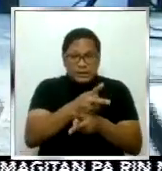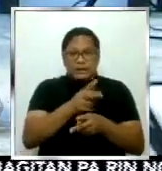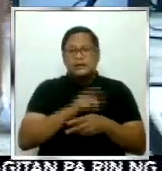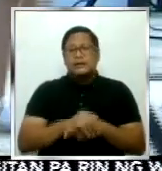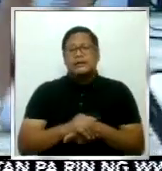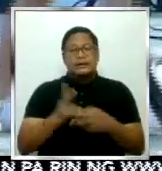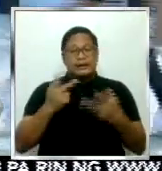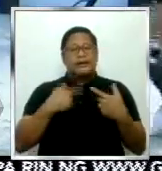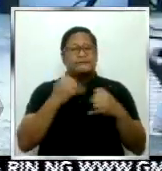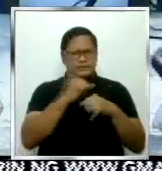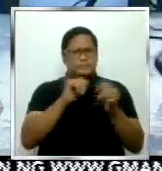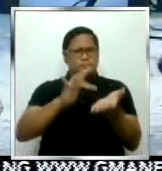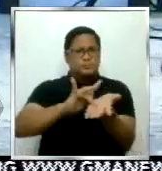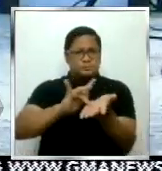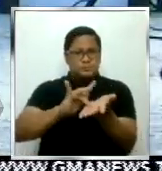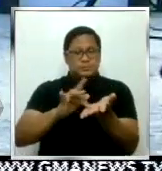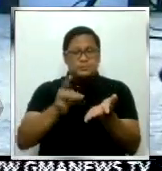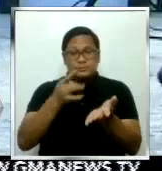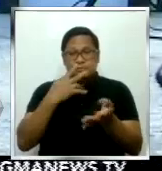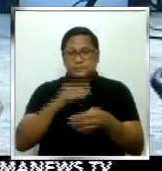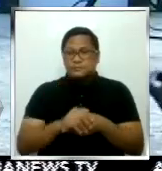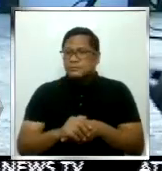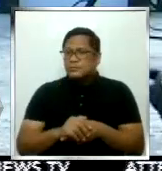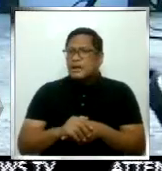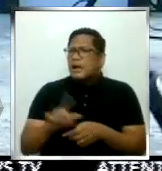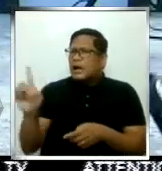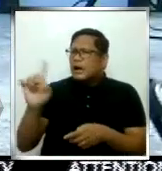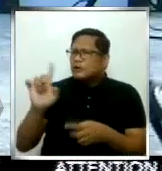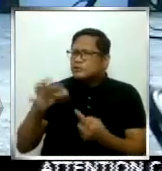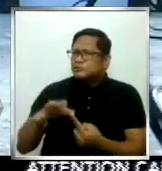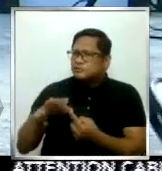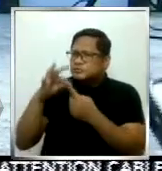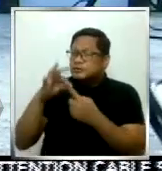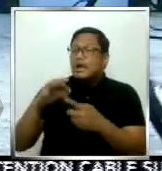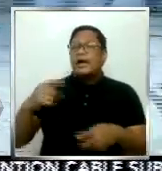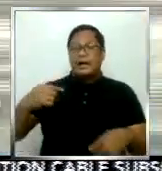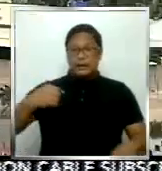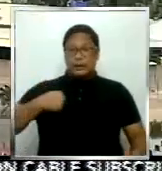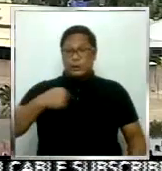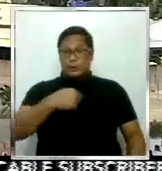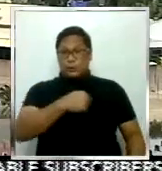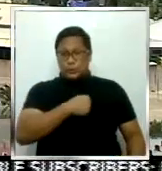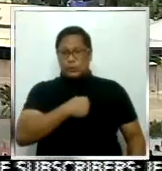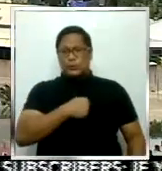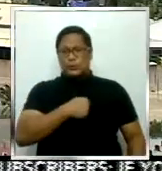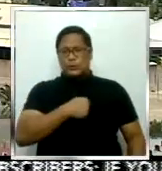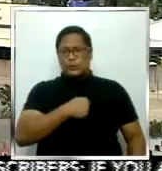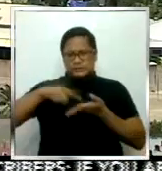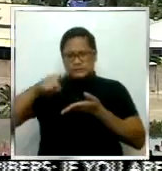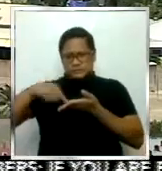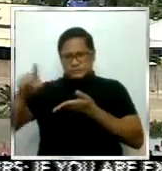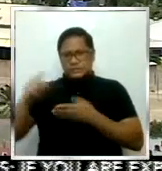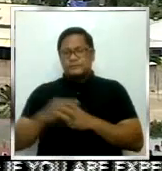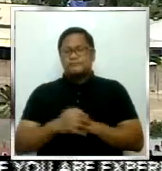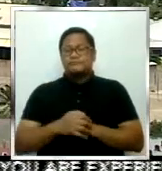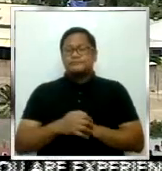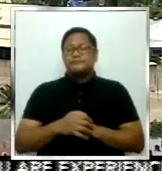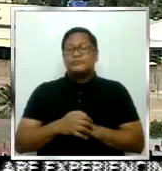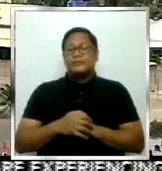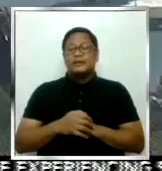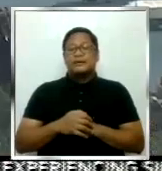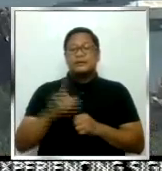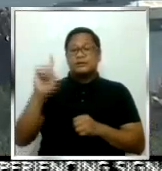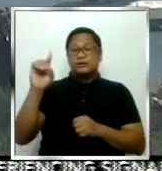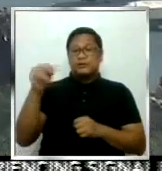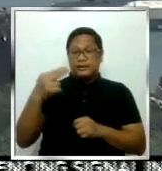sila. Anong klaseng specialist? Pulmonologists and infectious doctors. Sa huling tala ng DOA Central Visayas,